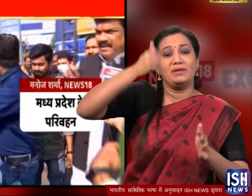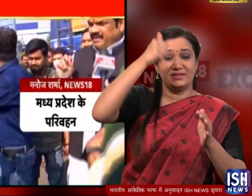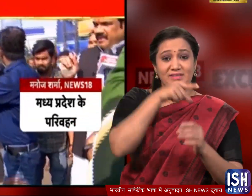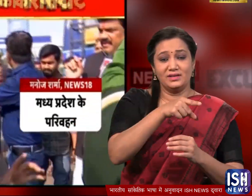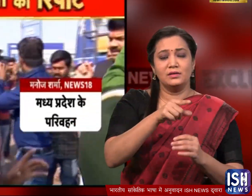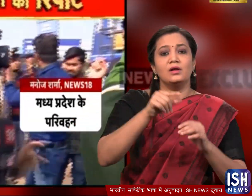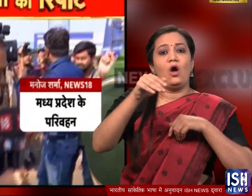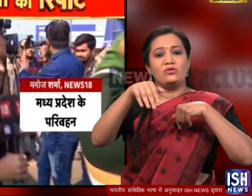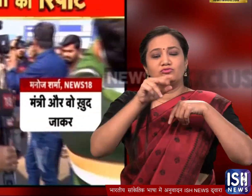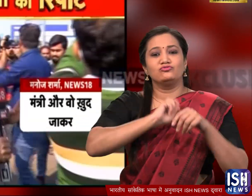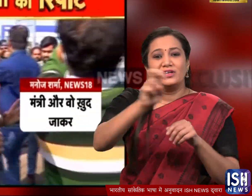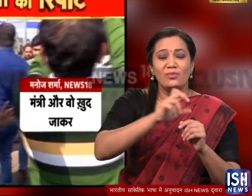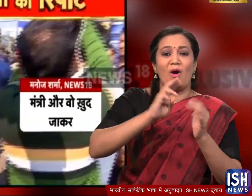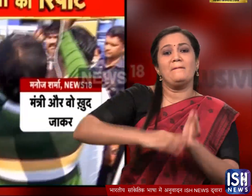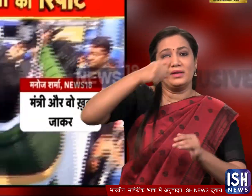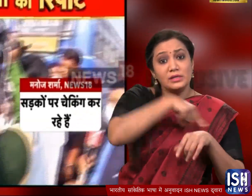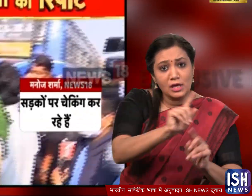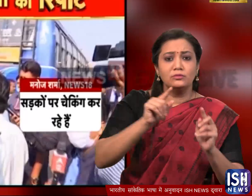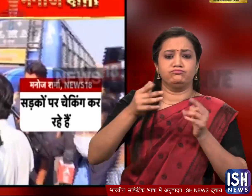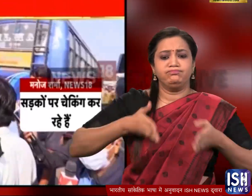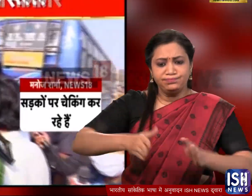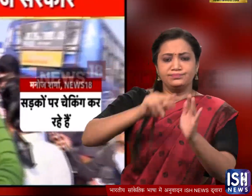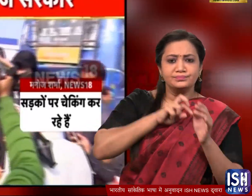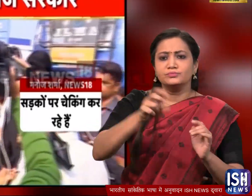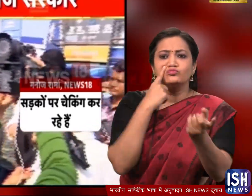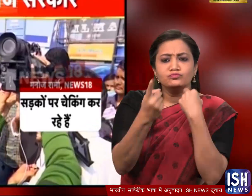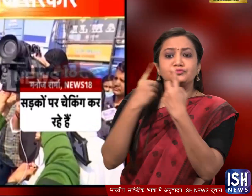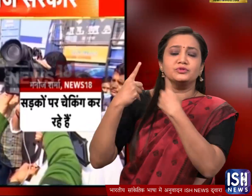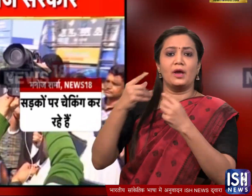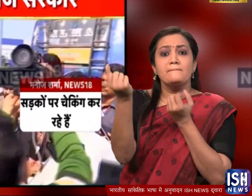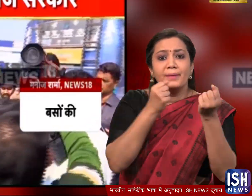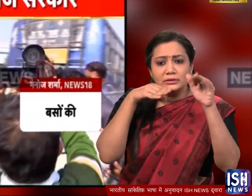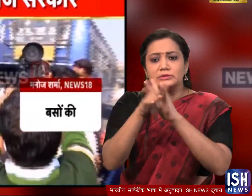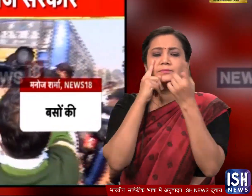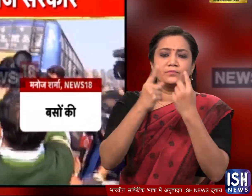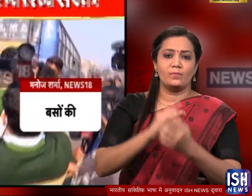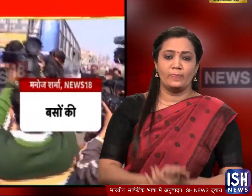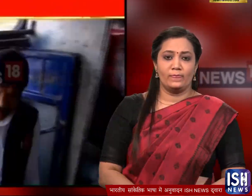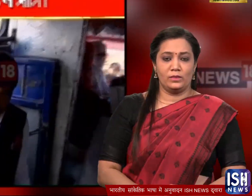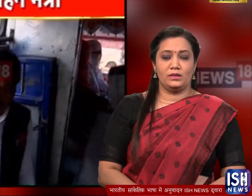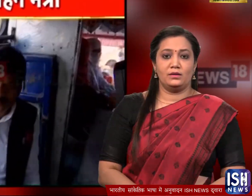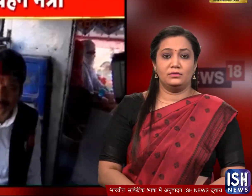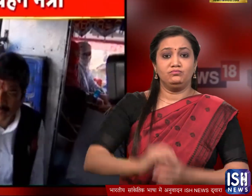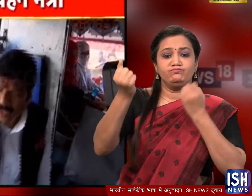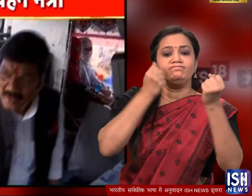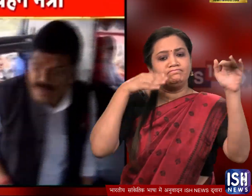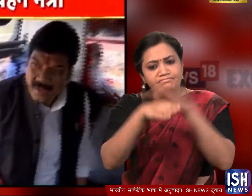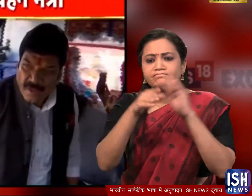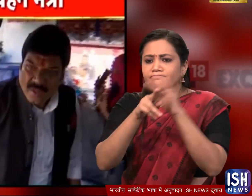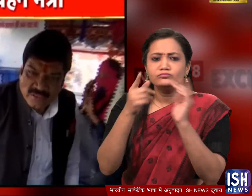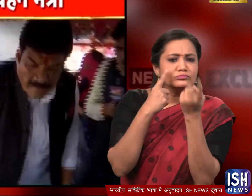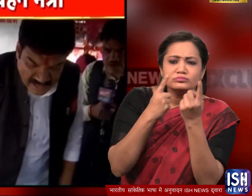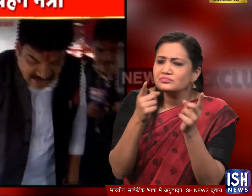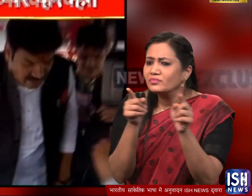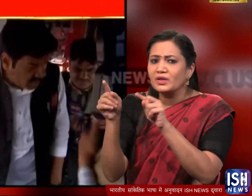निकले हैं मध्य प्रदेश के परिवहन मंत्री और खुद जाकर सड़कों पर ये चेकिंग कर रहे हैं बसों की। इस दौरान उन्होंने बसों के